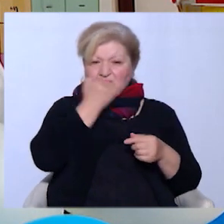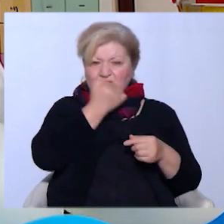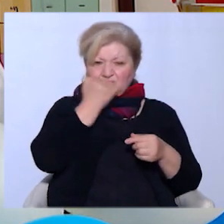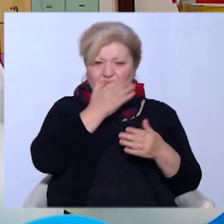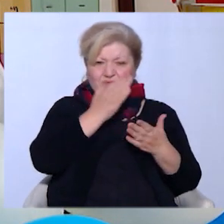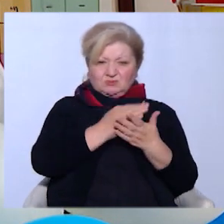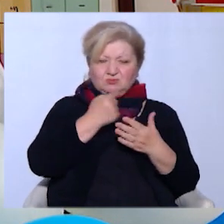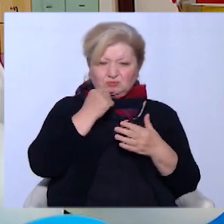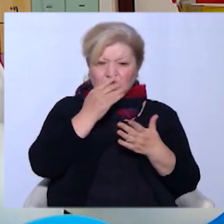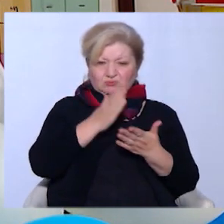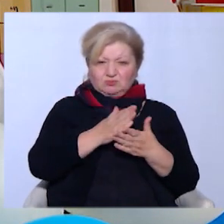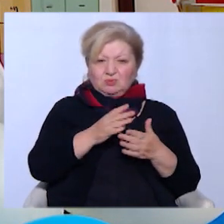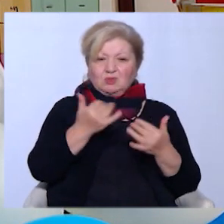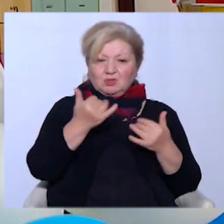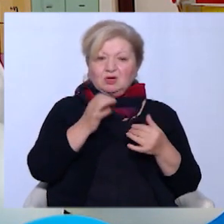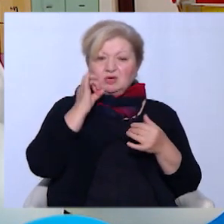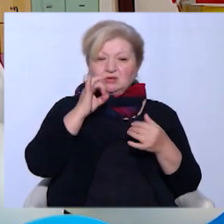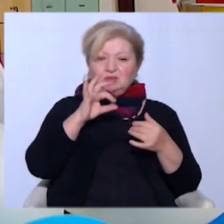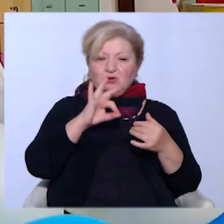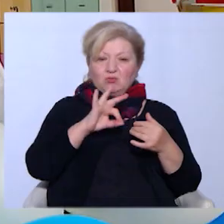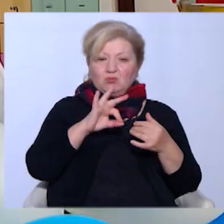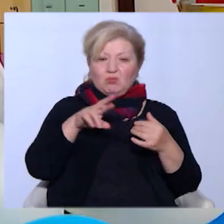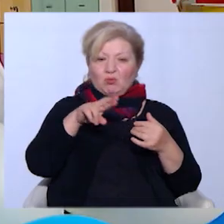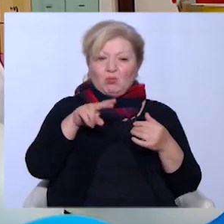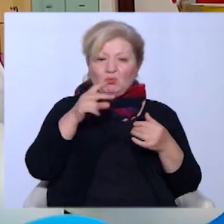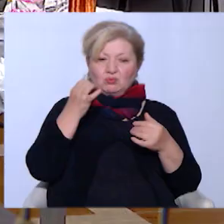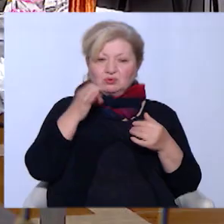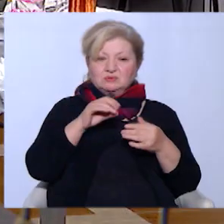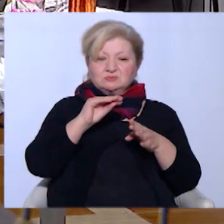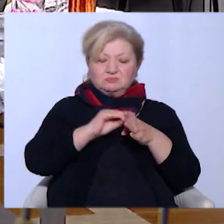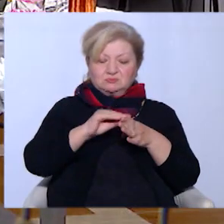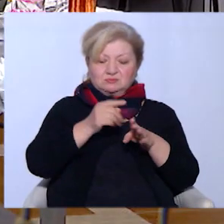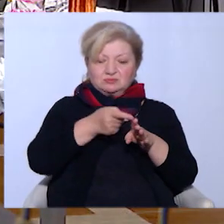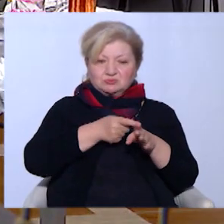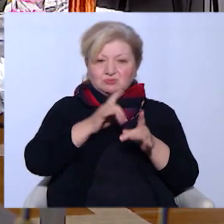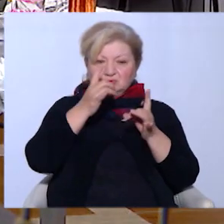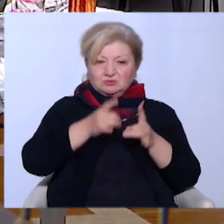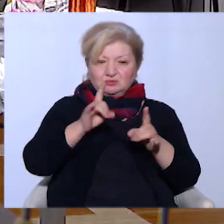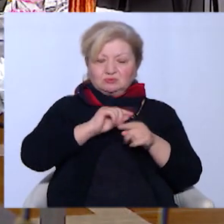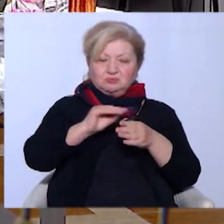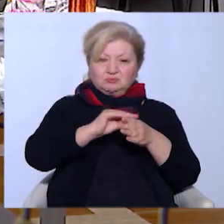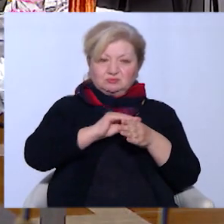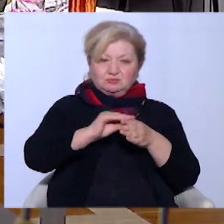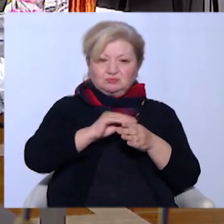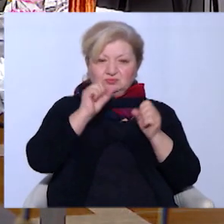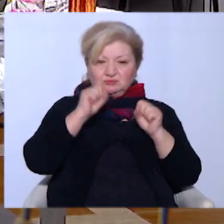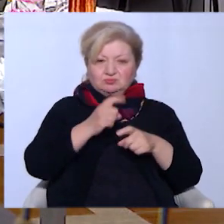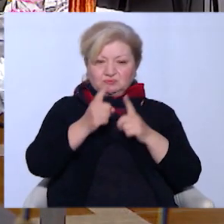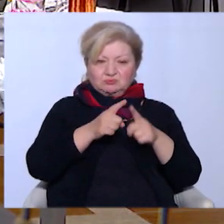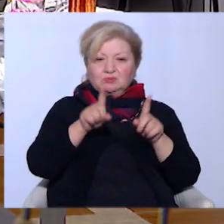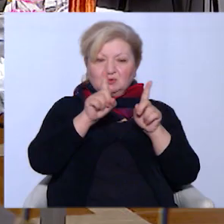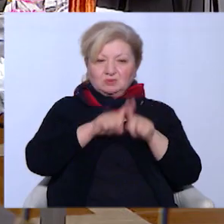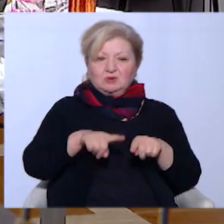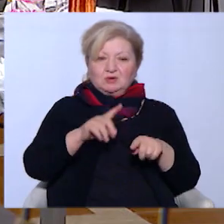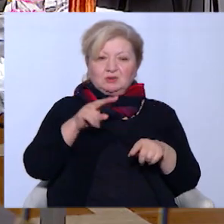რთული ნივთიერებების გამოყენება ყოველდღიურ ყოფაცხოვრებაში და მე გითხარით, რომ იოდის სპირტხსნარი შეიძლება